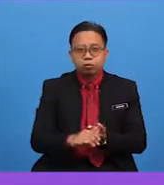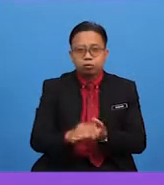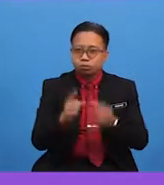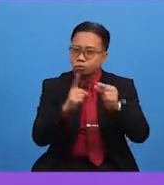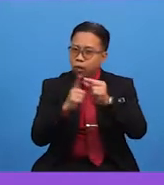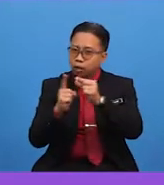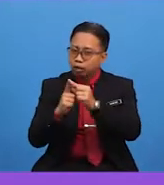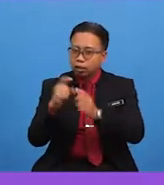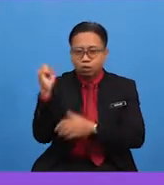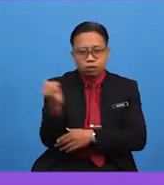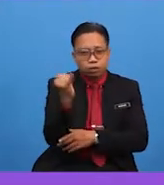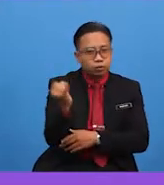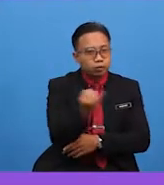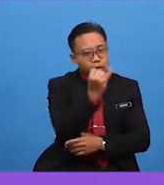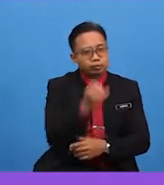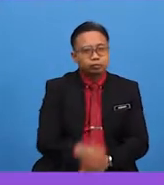kata Jawi.